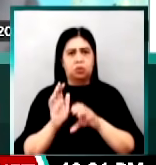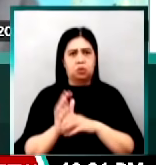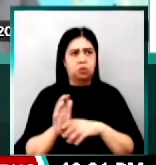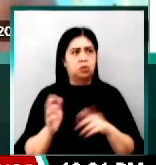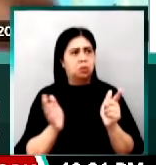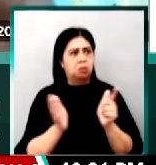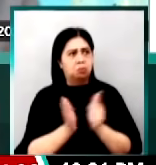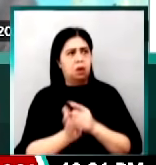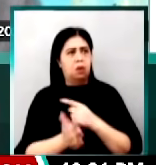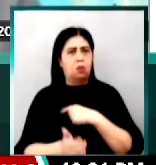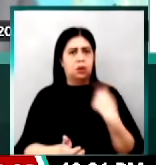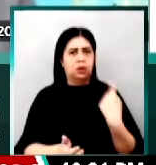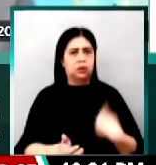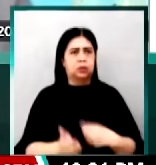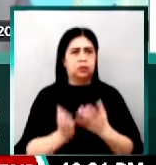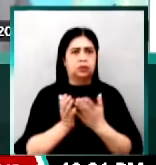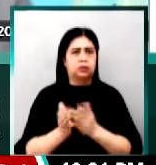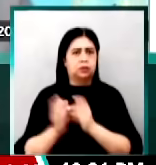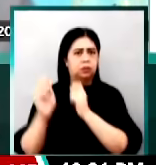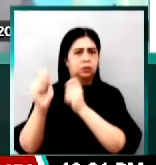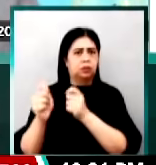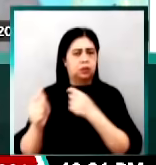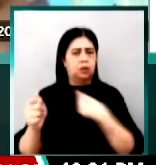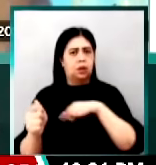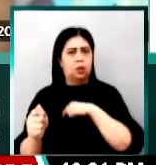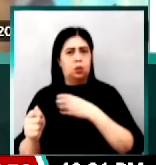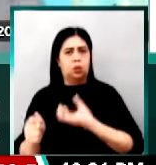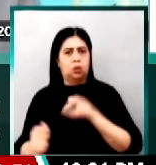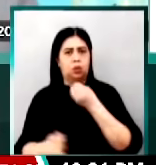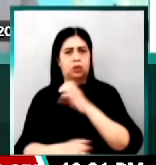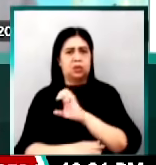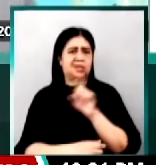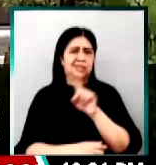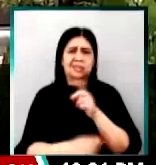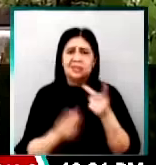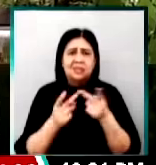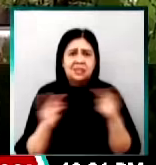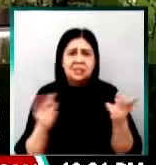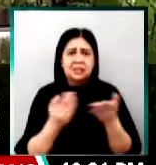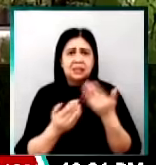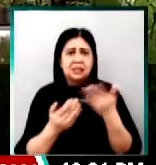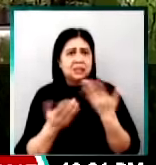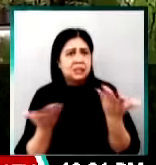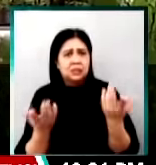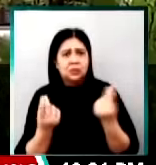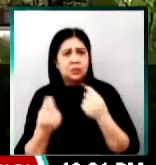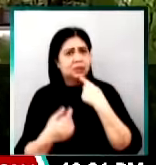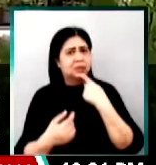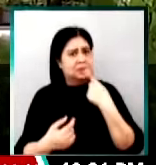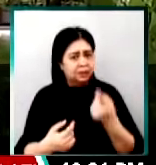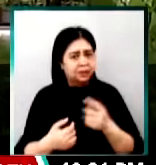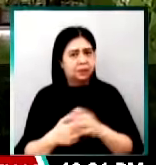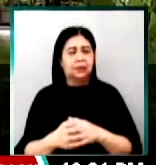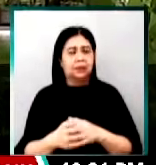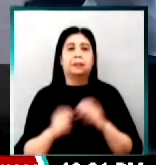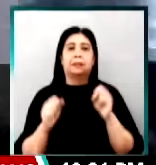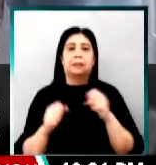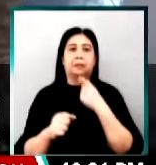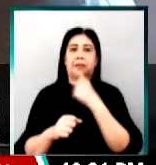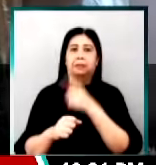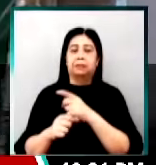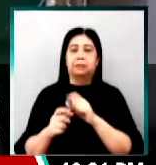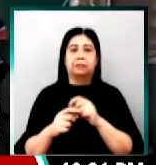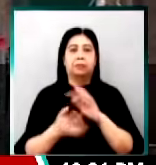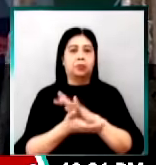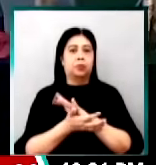fishermen mangisda sa ating exclusive economic zone. Napakadali gawin yan. May bira rin siya sa COVID response ng